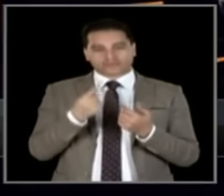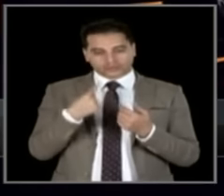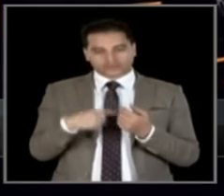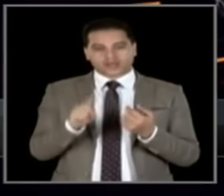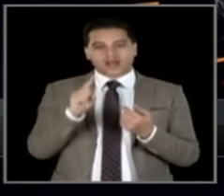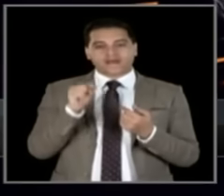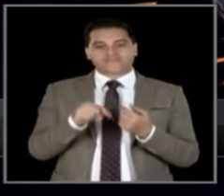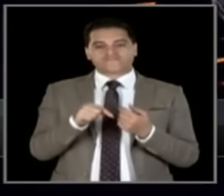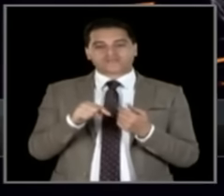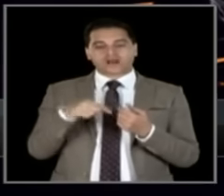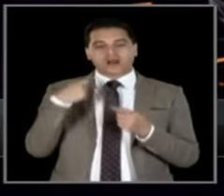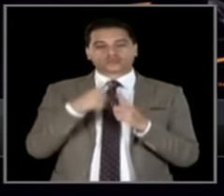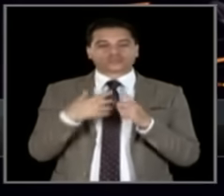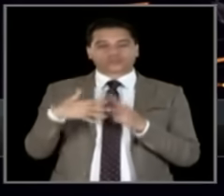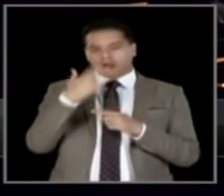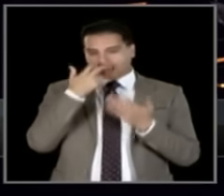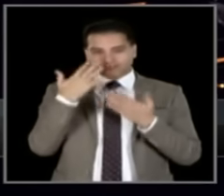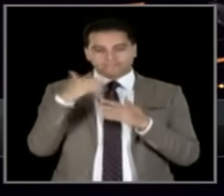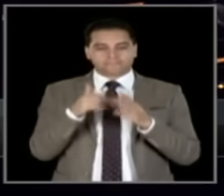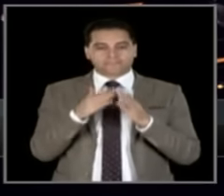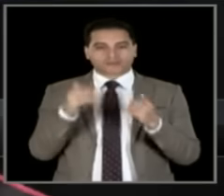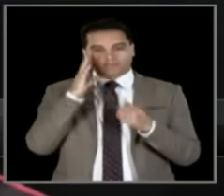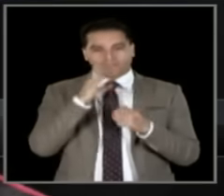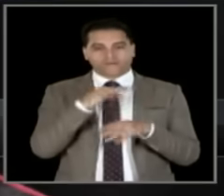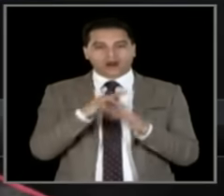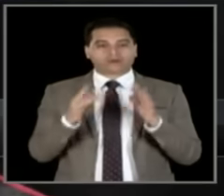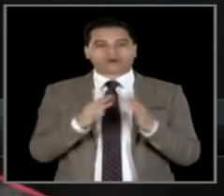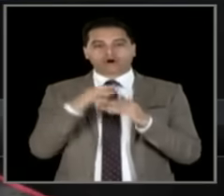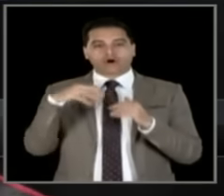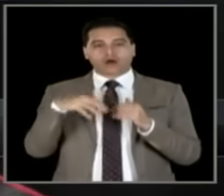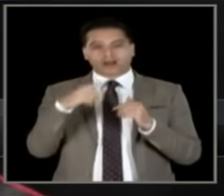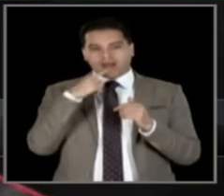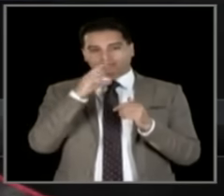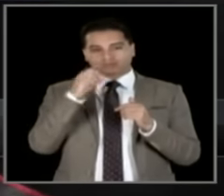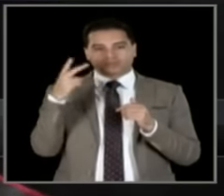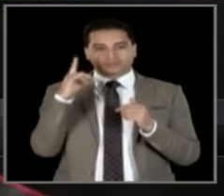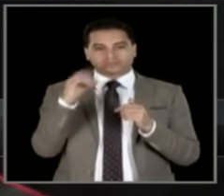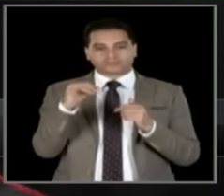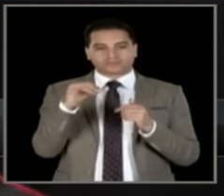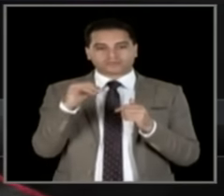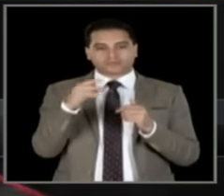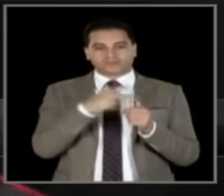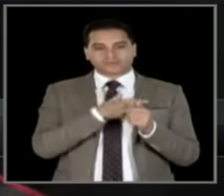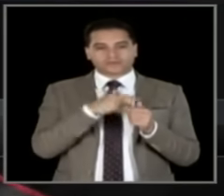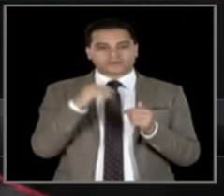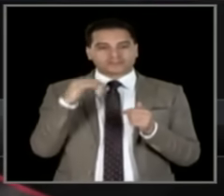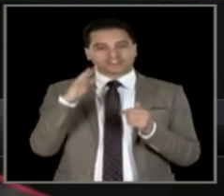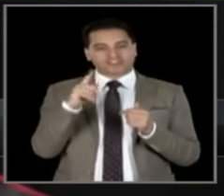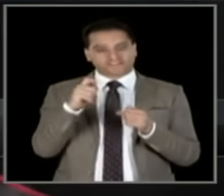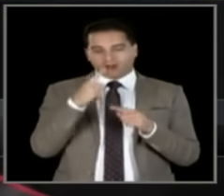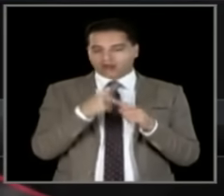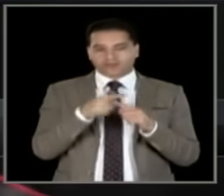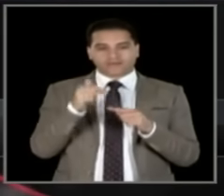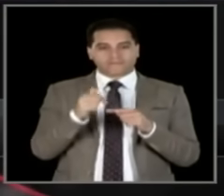15. صح. في عهد اي رئيس وزراء لمصر حدث حريق القاهره عام 1952؟ احمد شريف. غلط. ما